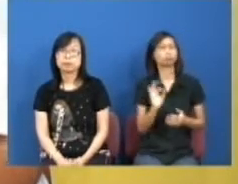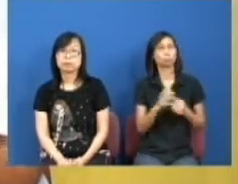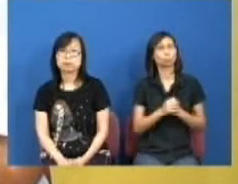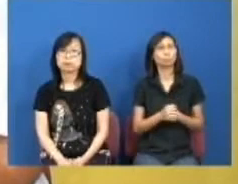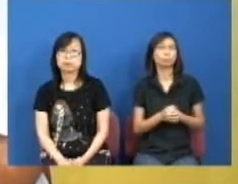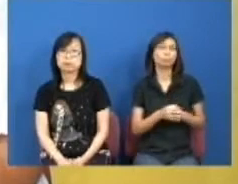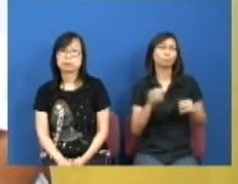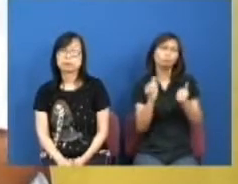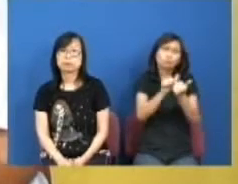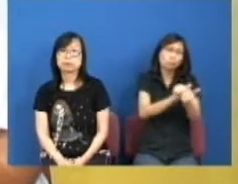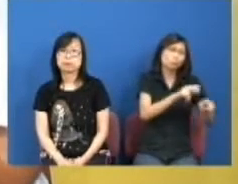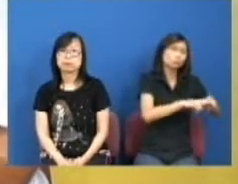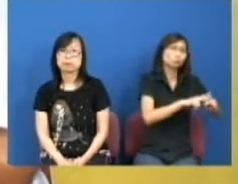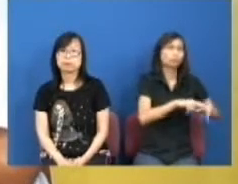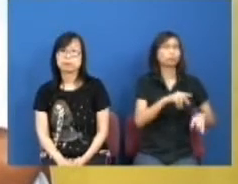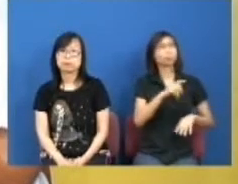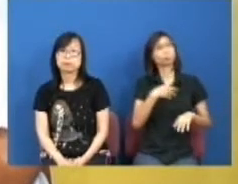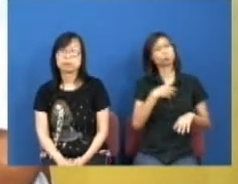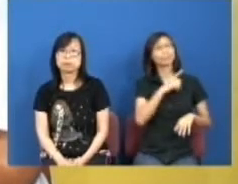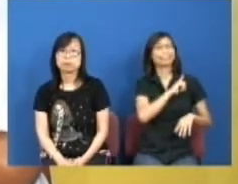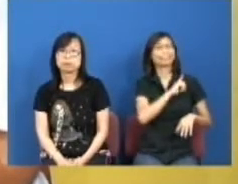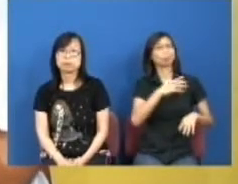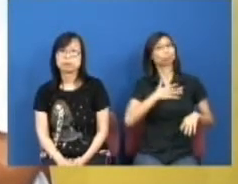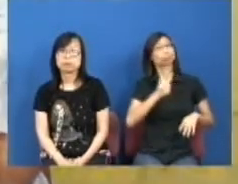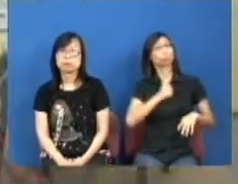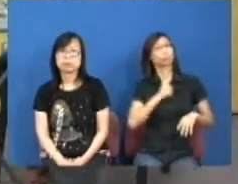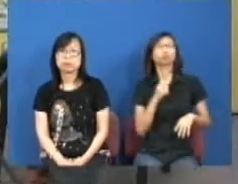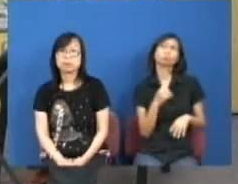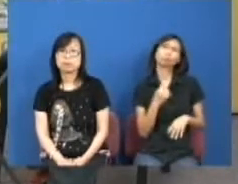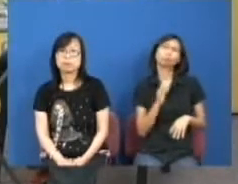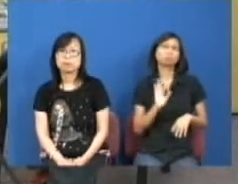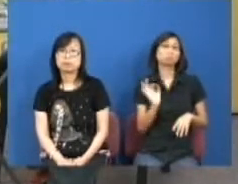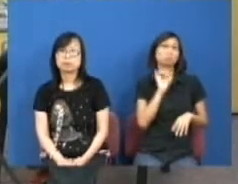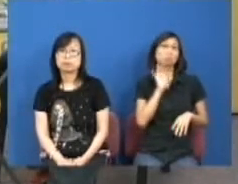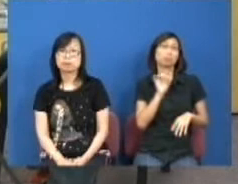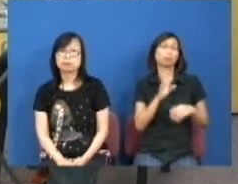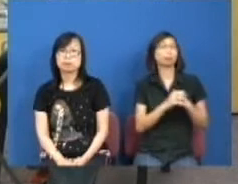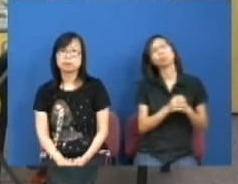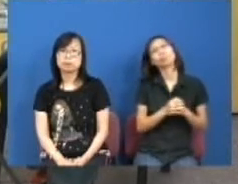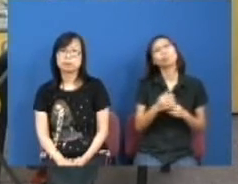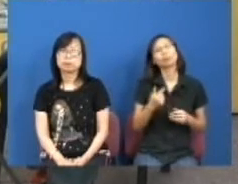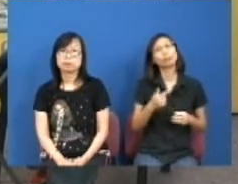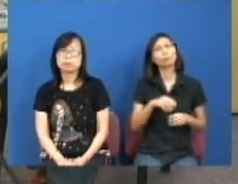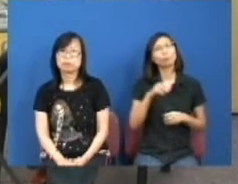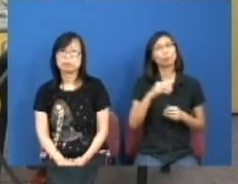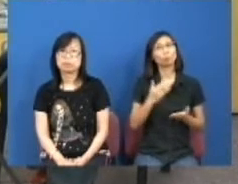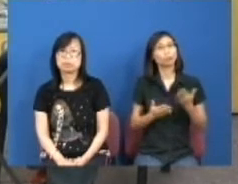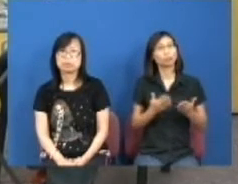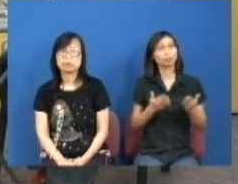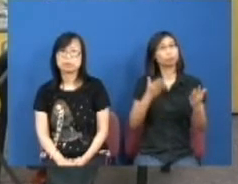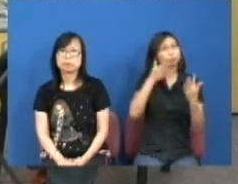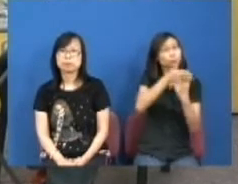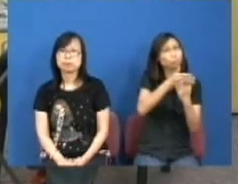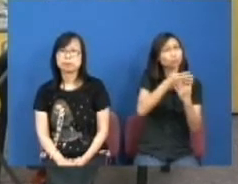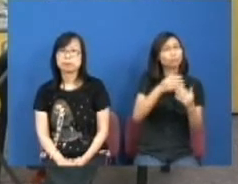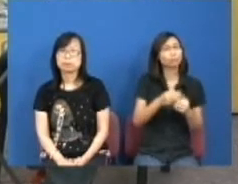未準備好嘅話，會唔會有一啲會用一啲咁非常手段去到博出位，希望能夠最終喺政治